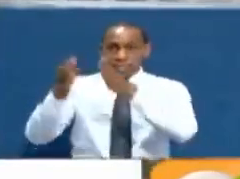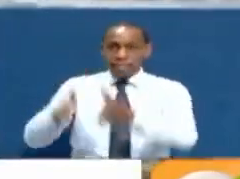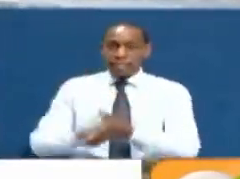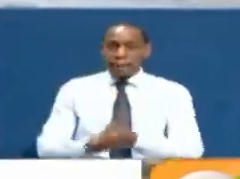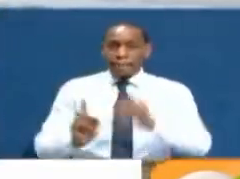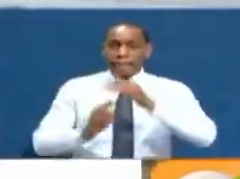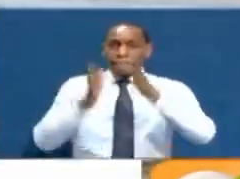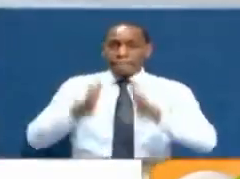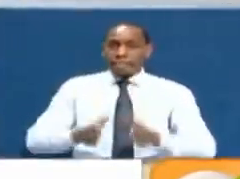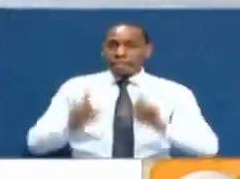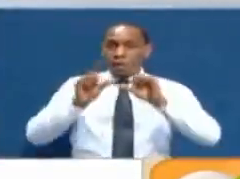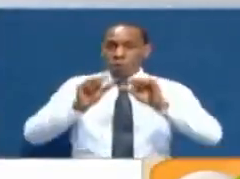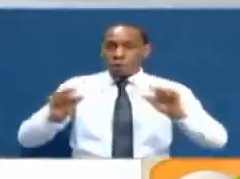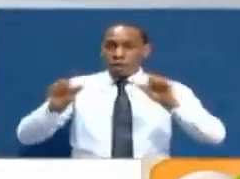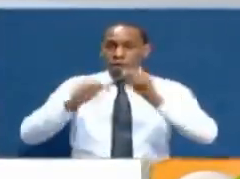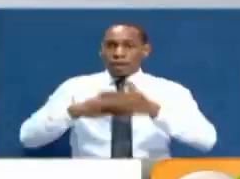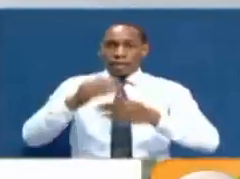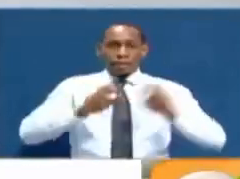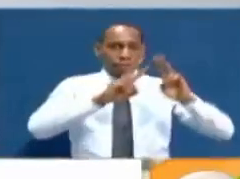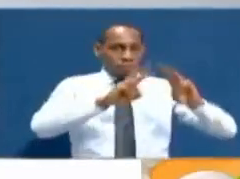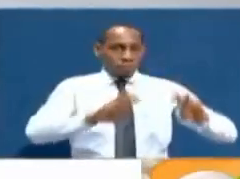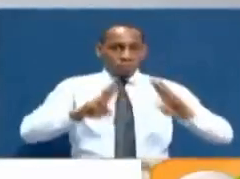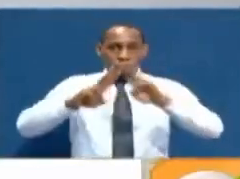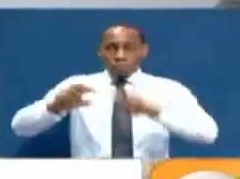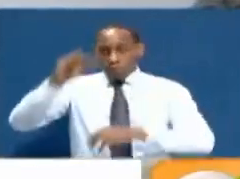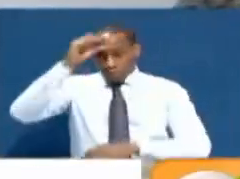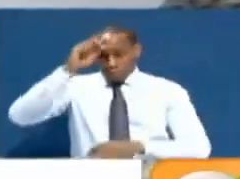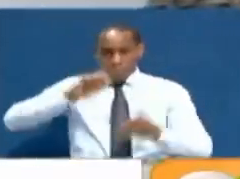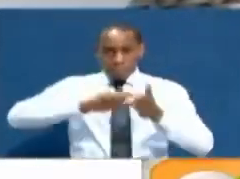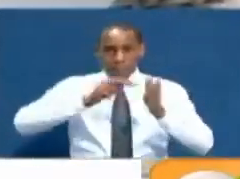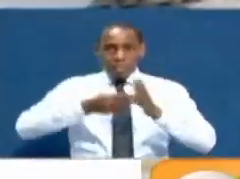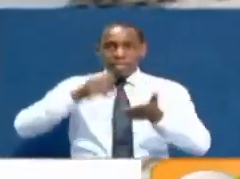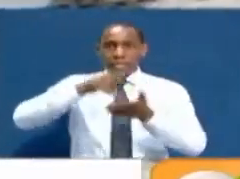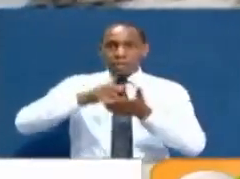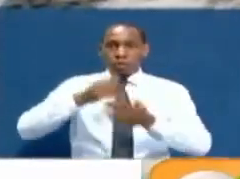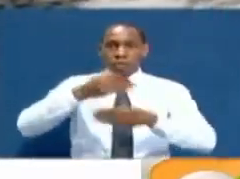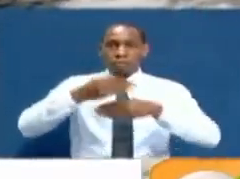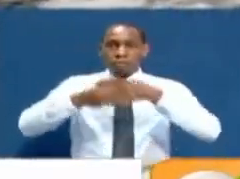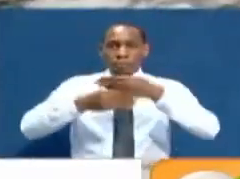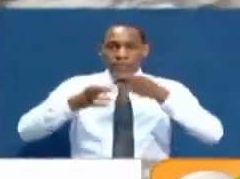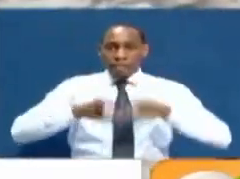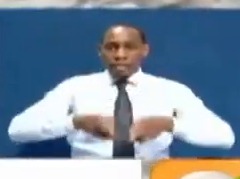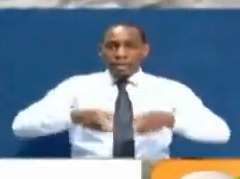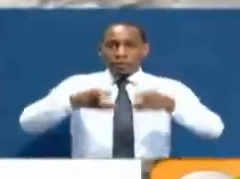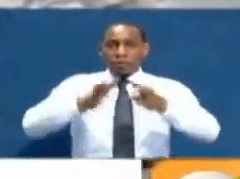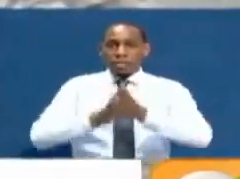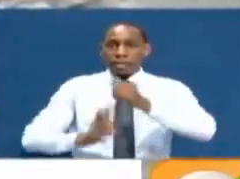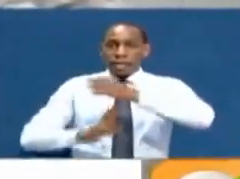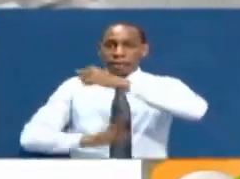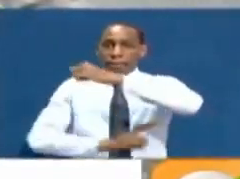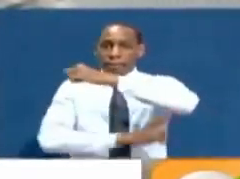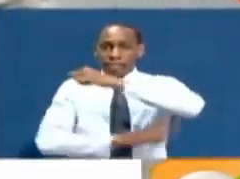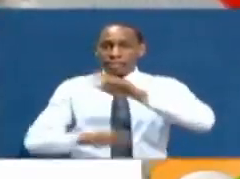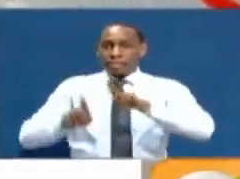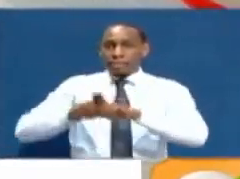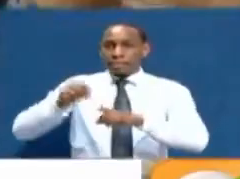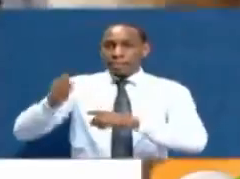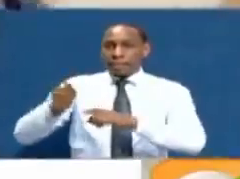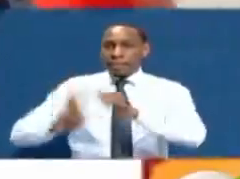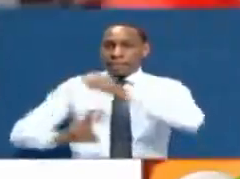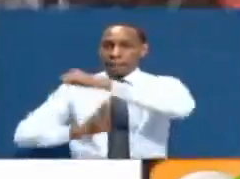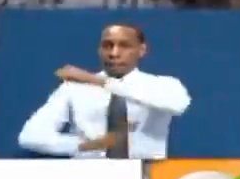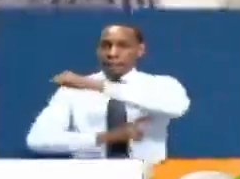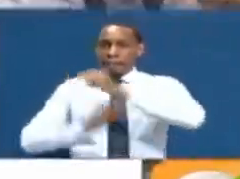Waziri Matiangi aliyesema haya baada ya kukagua miradi ya serikali ikiwemo ujenzi wa barabara ya Rungo Kundu, daraja la Mwache na lile la